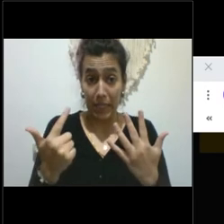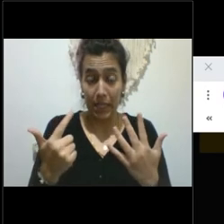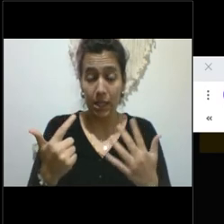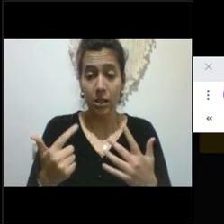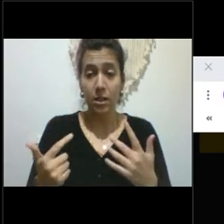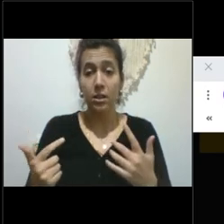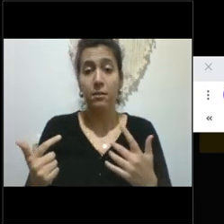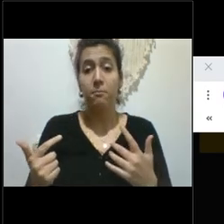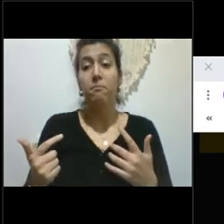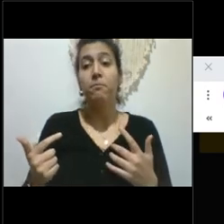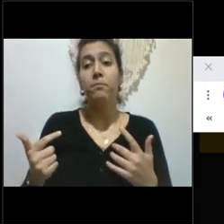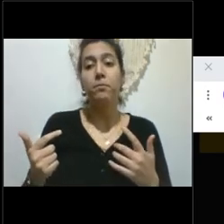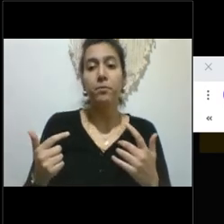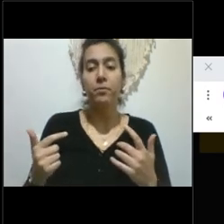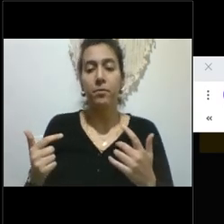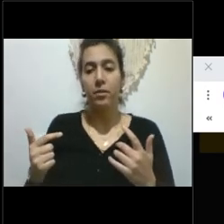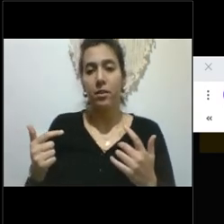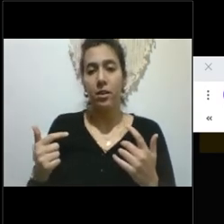אז המפגש השביעי,